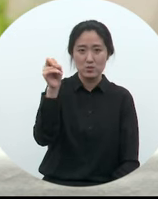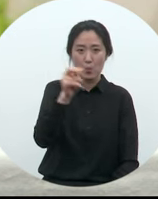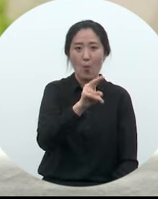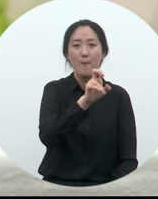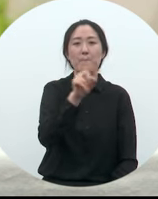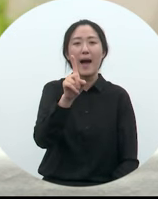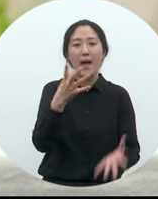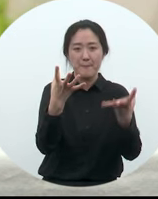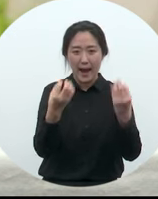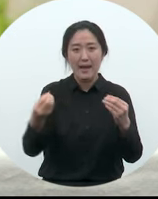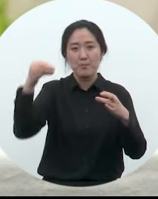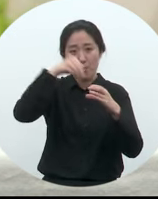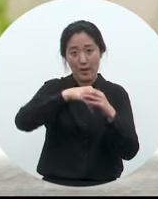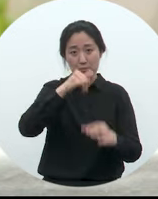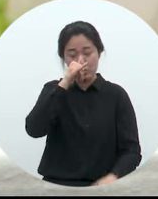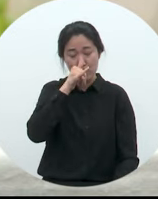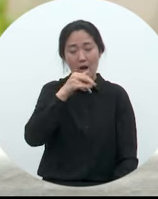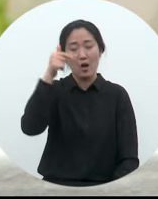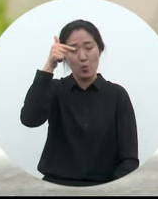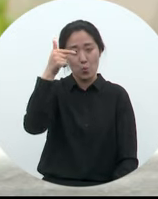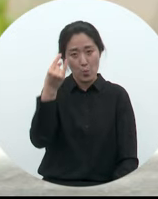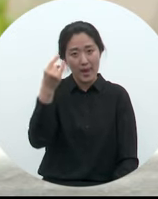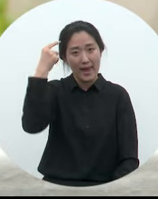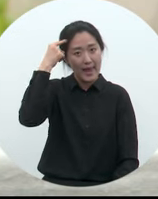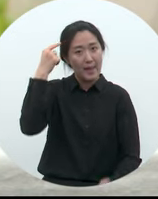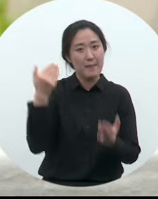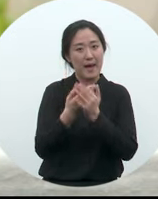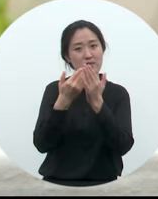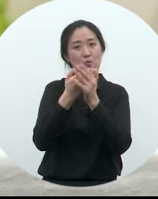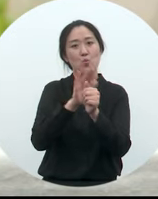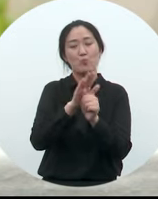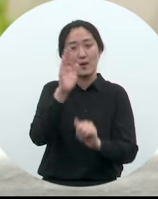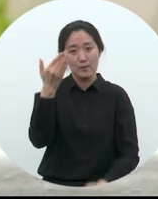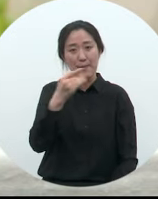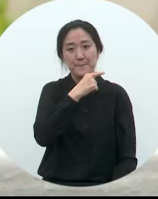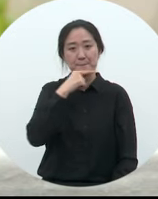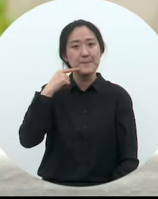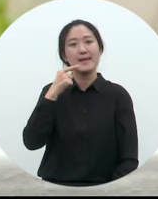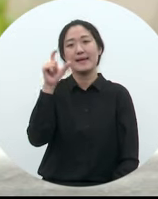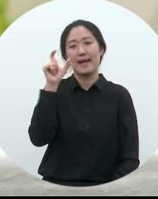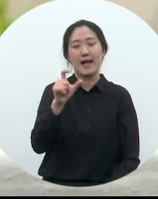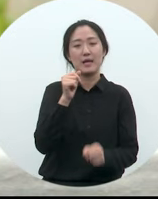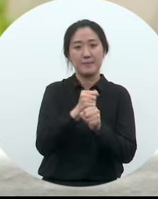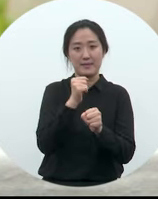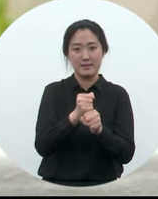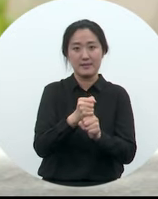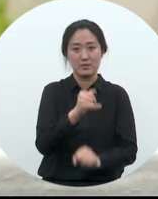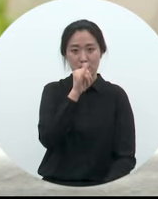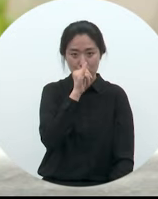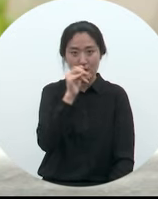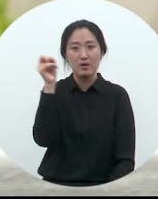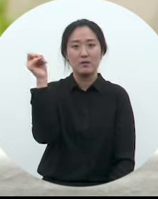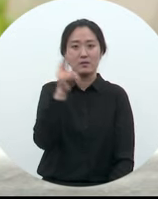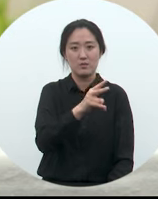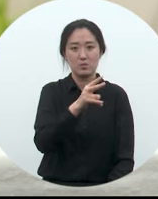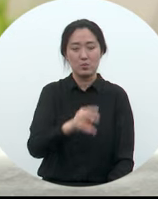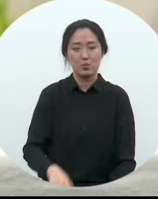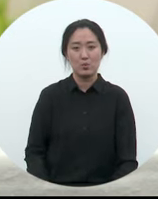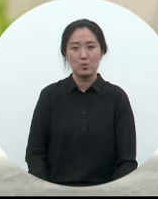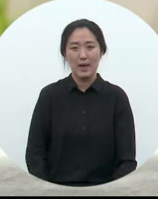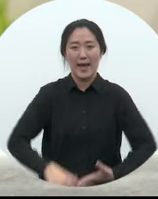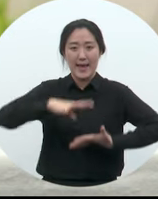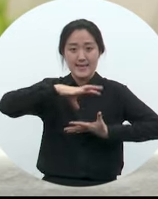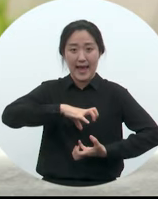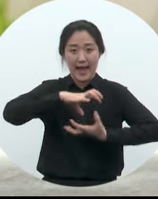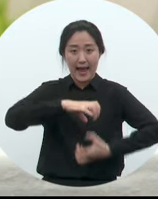뮤신입니다. 그리고 두뇌 발달에 도움이 되는 레시딘, 그리고 혈관을 튼튼하게 해주는 탄닌 성분,